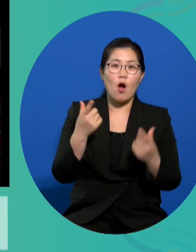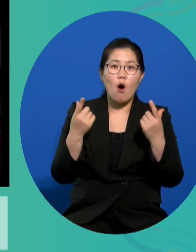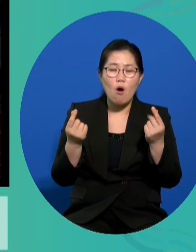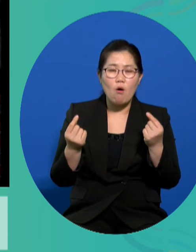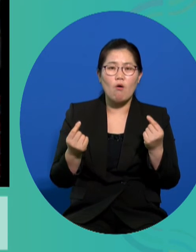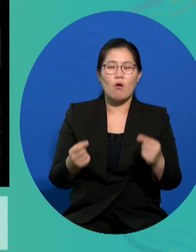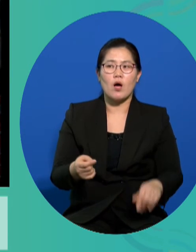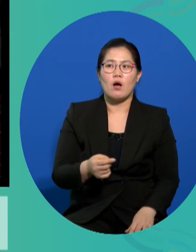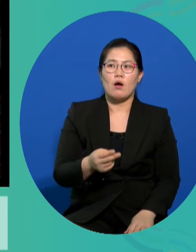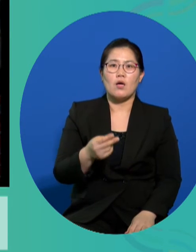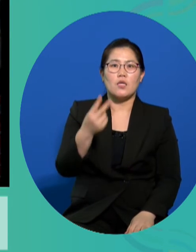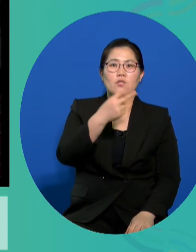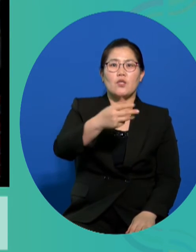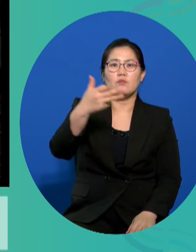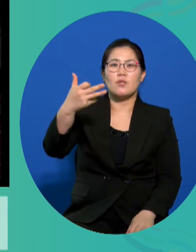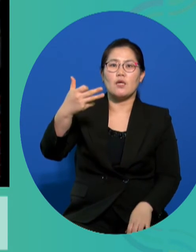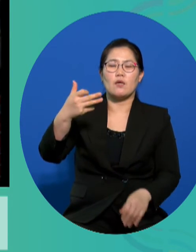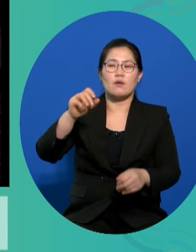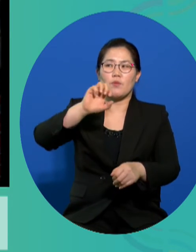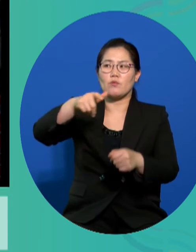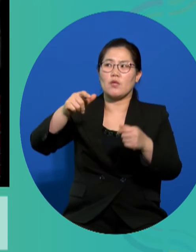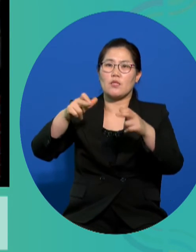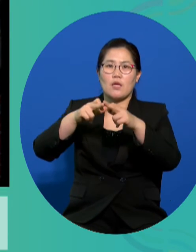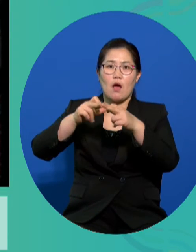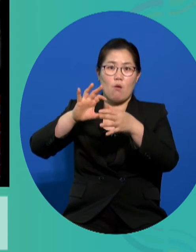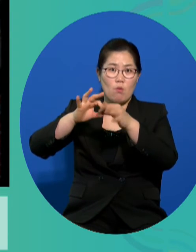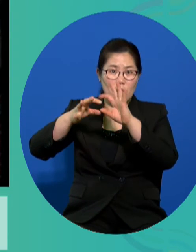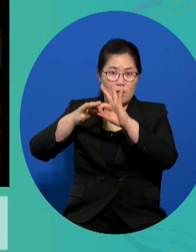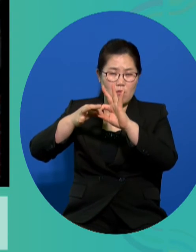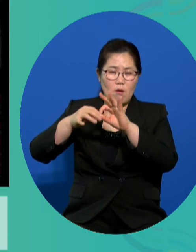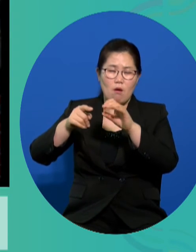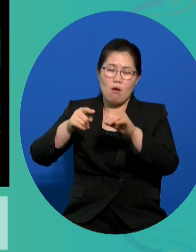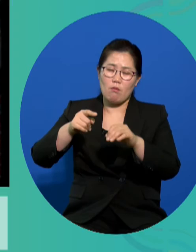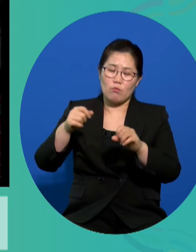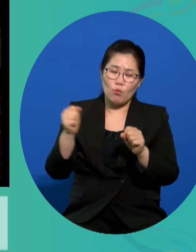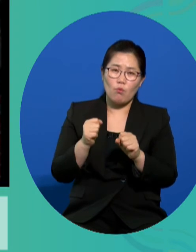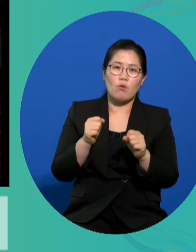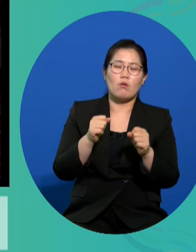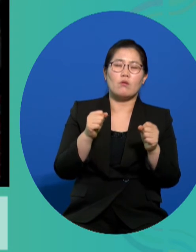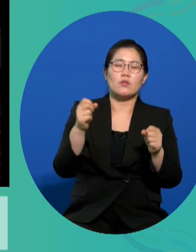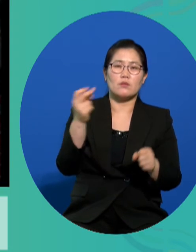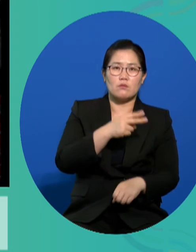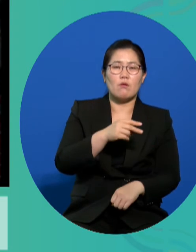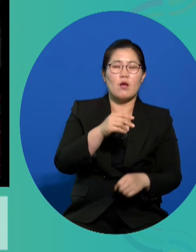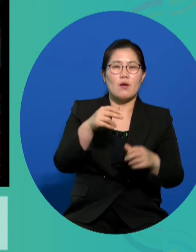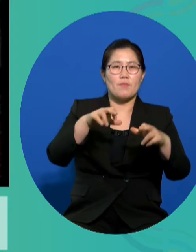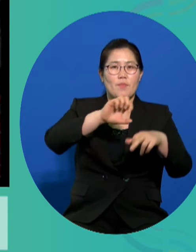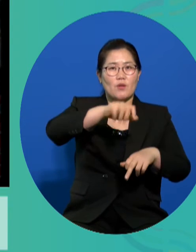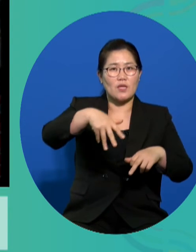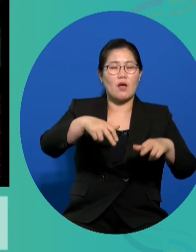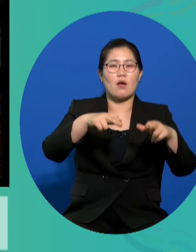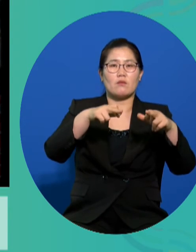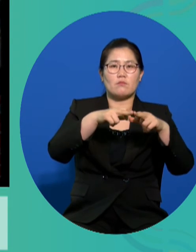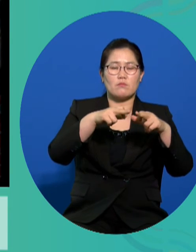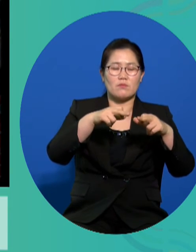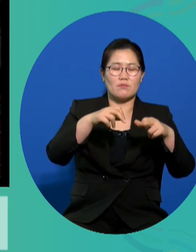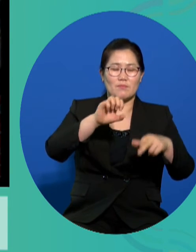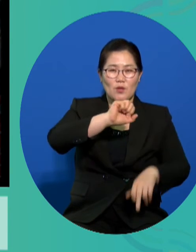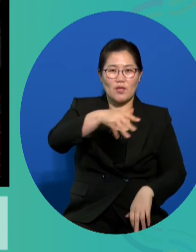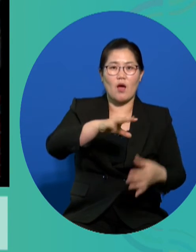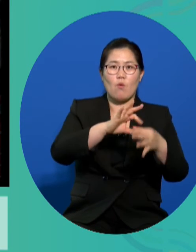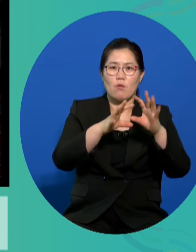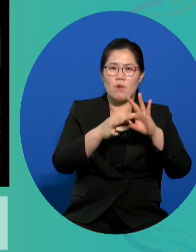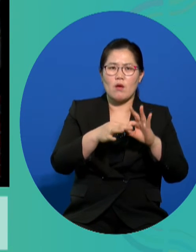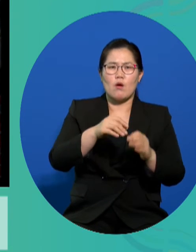2018 강원도가 주역이 되는 평창 동계올림픽, 패럴림픽도 거기에 버금가는 평화올림픽의